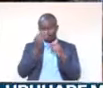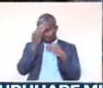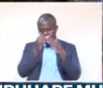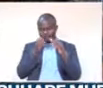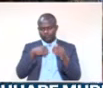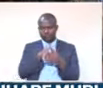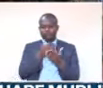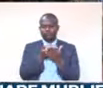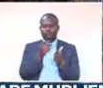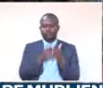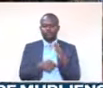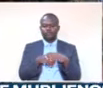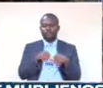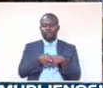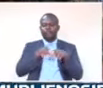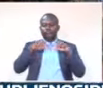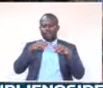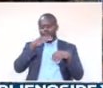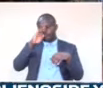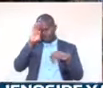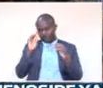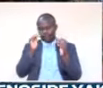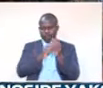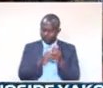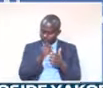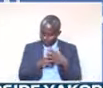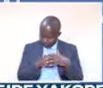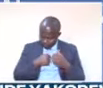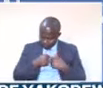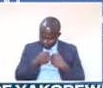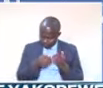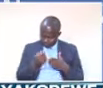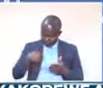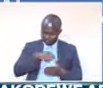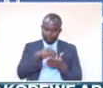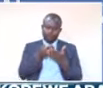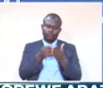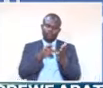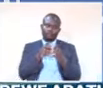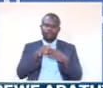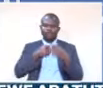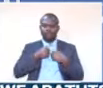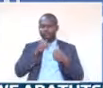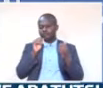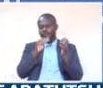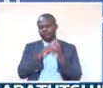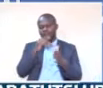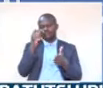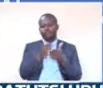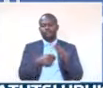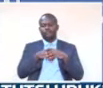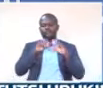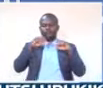ngo basoreshejwe nko muri Congo Brazzaville be kongera gusoreshwa mu Rwanda, n'abasuriye mu Rwanda be kongera gusoreshwa